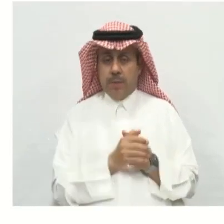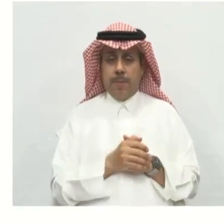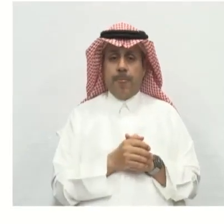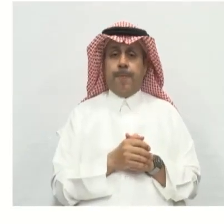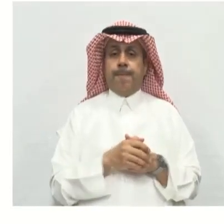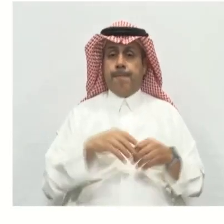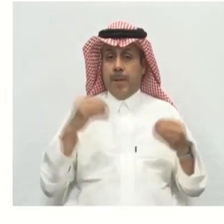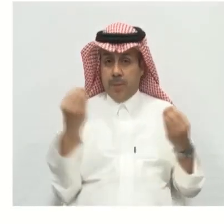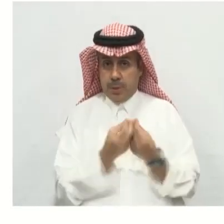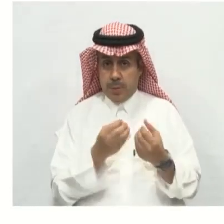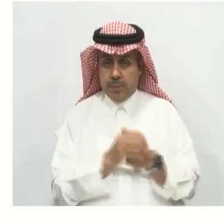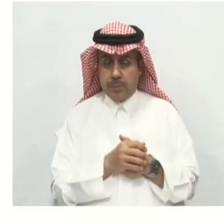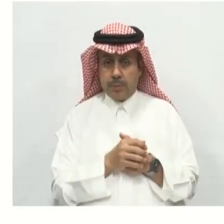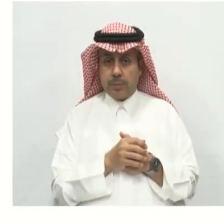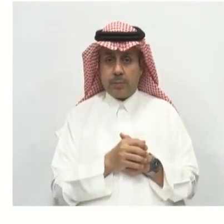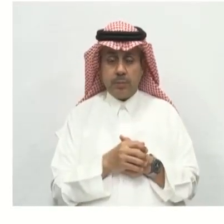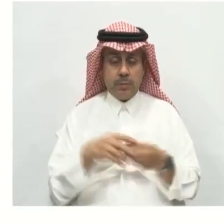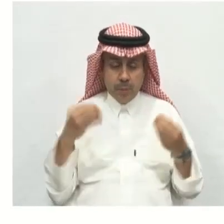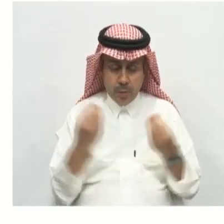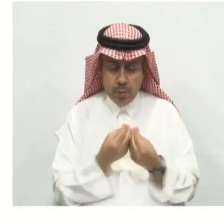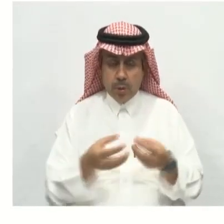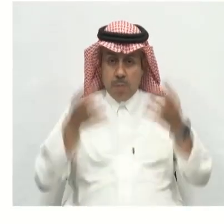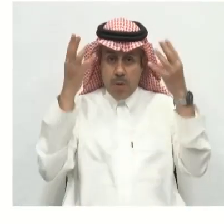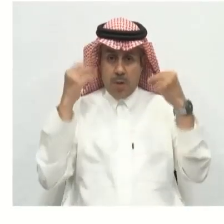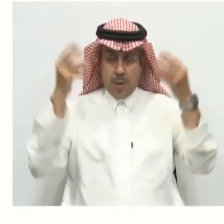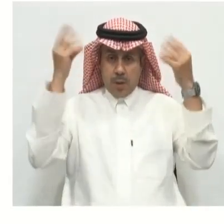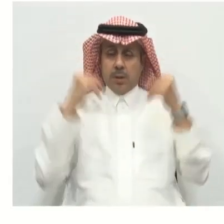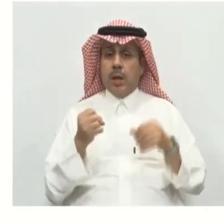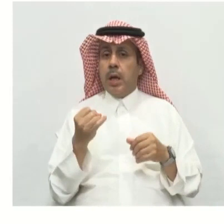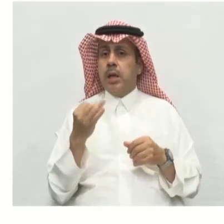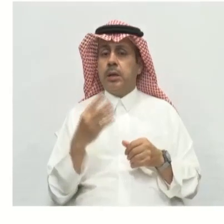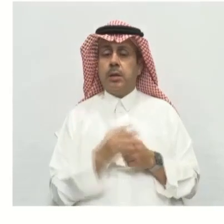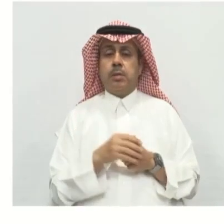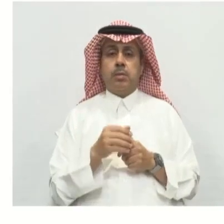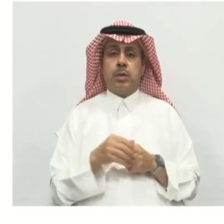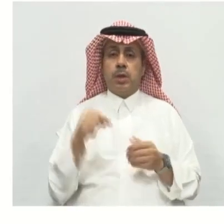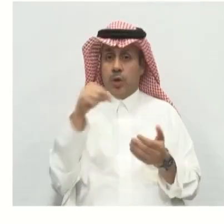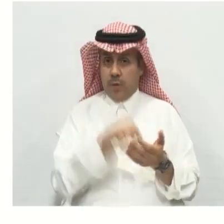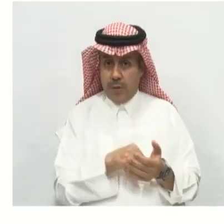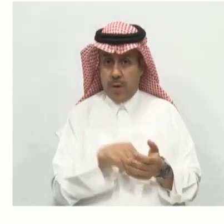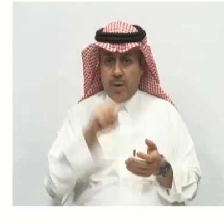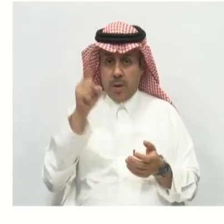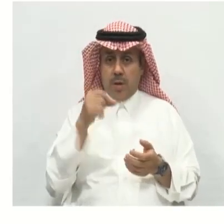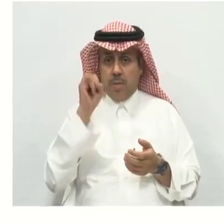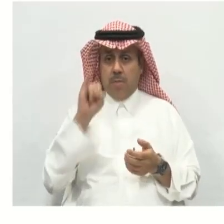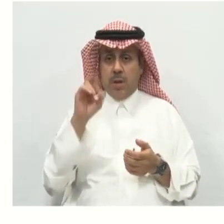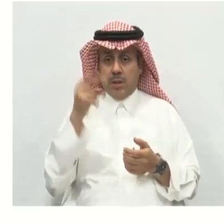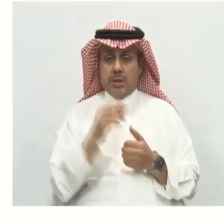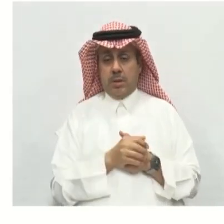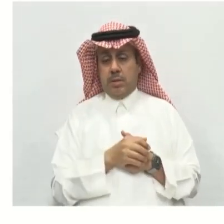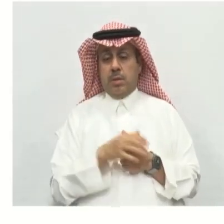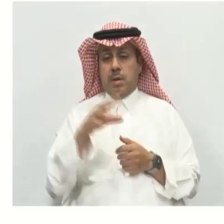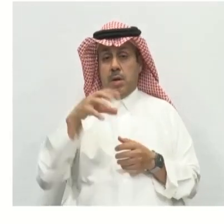عدد المستندات في مجموعه البيانات على عدد المستندات التي تحتوي على الرمز اذا هذا هو